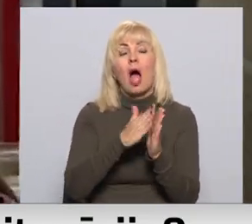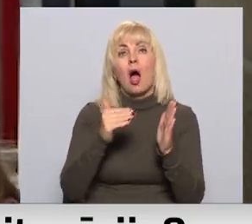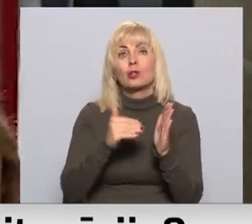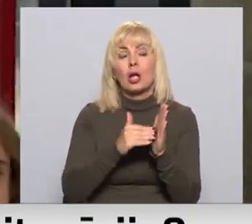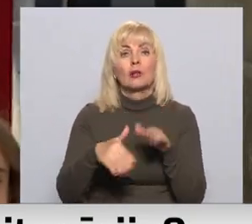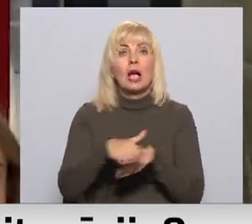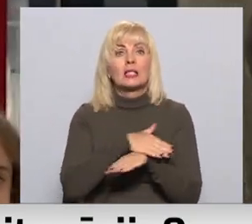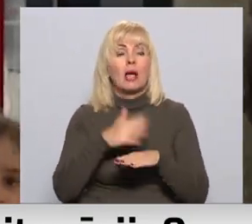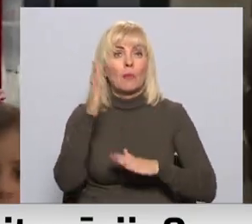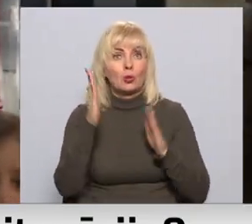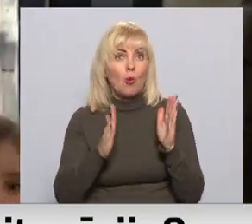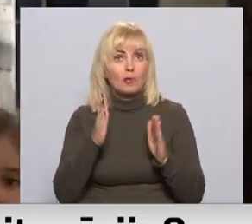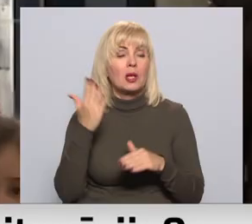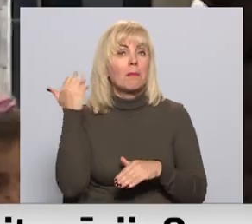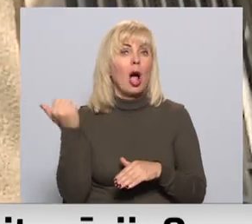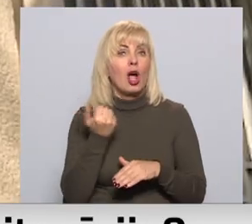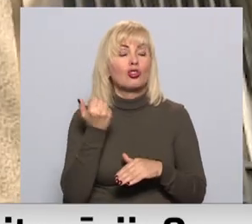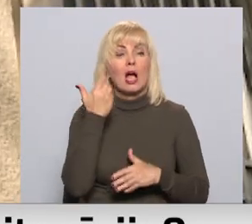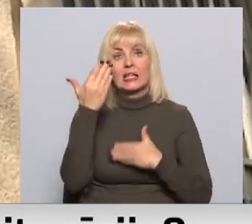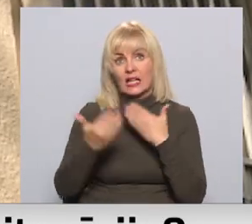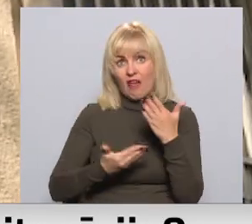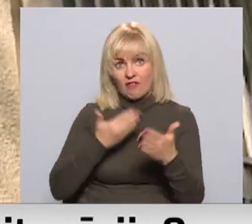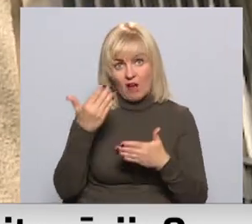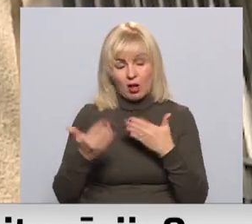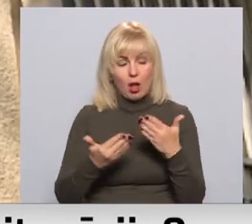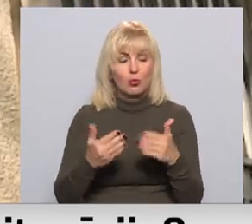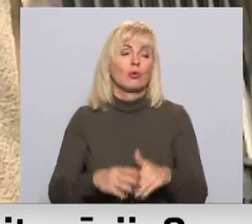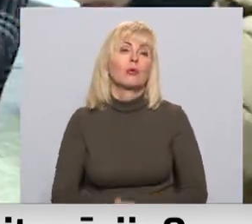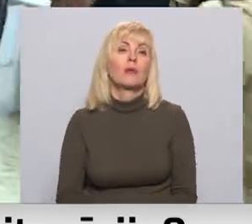sabiedrība par to nobalsoja pērn referendumā. Dagnija Neimana Vēvere, Ingus Graudiņš, Latvijas televīzija.